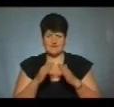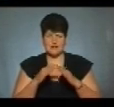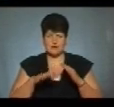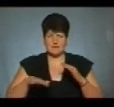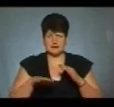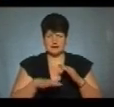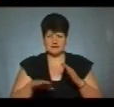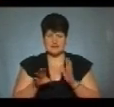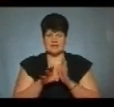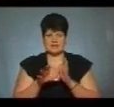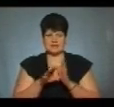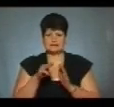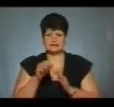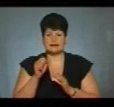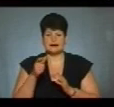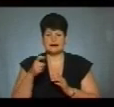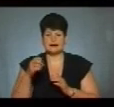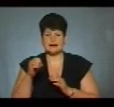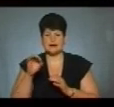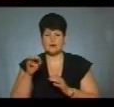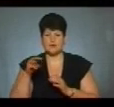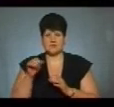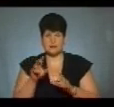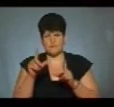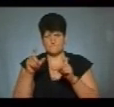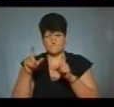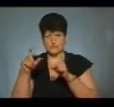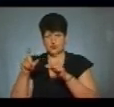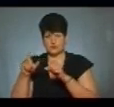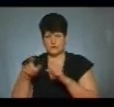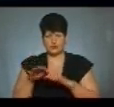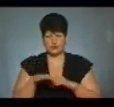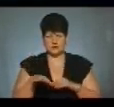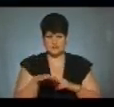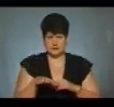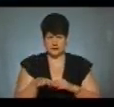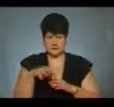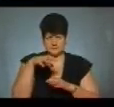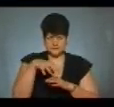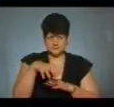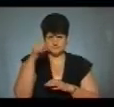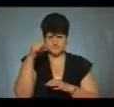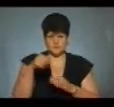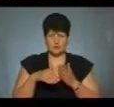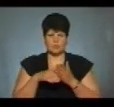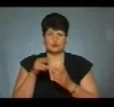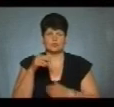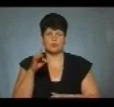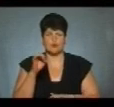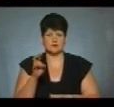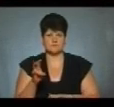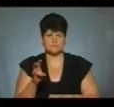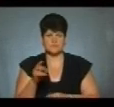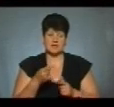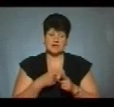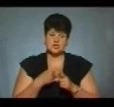допомогою електронного тахеометра. Фотографують територію і знімають зверху за допомогою дрона. Чи законна